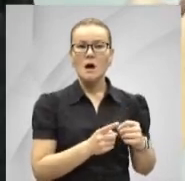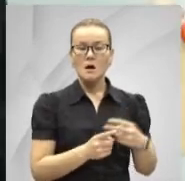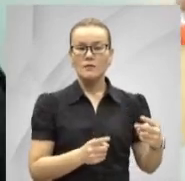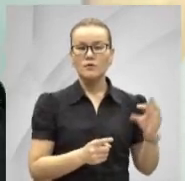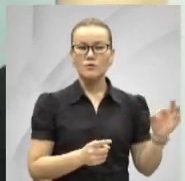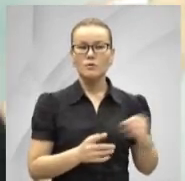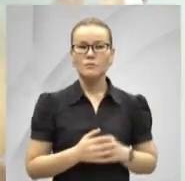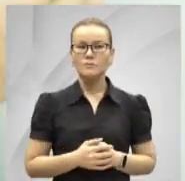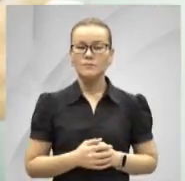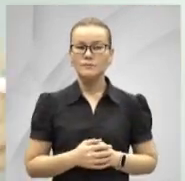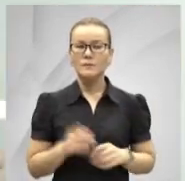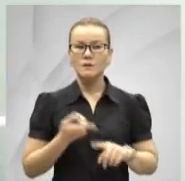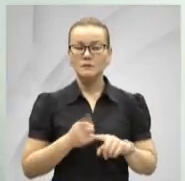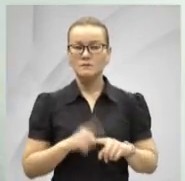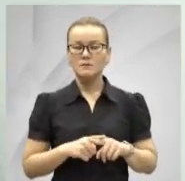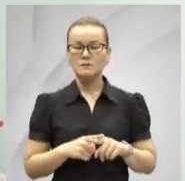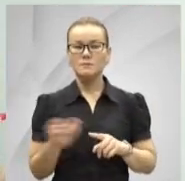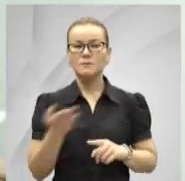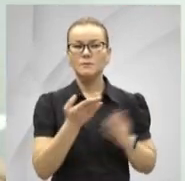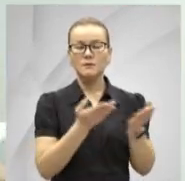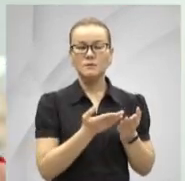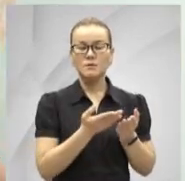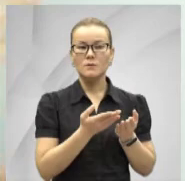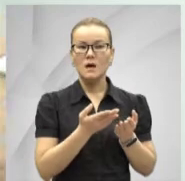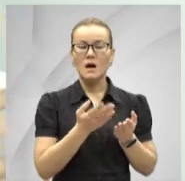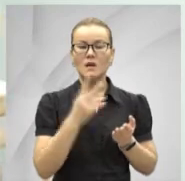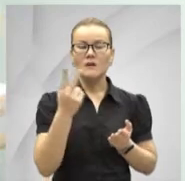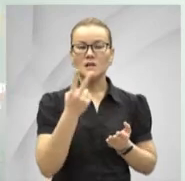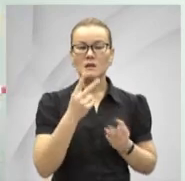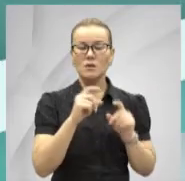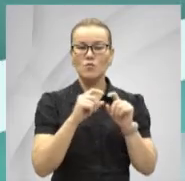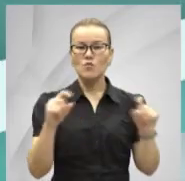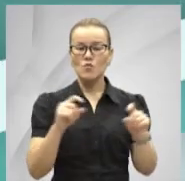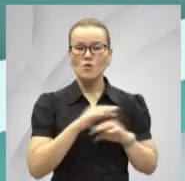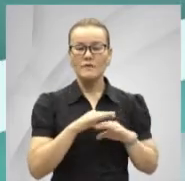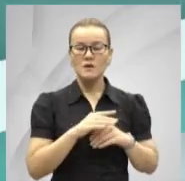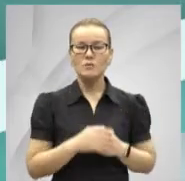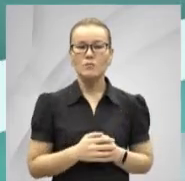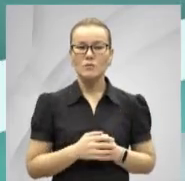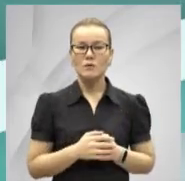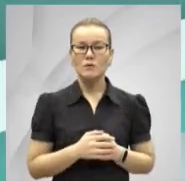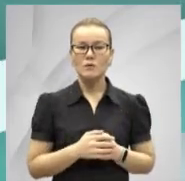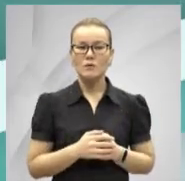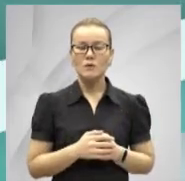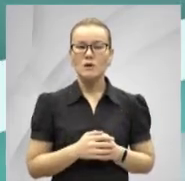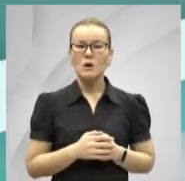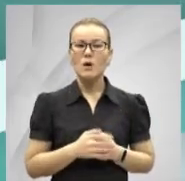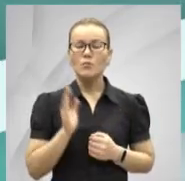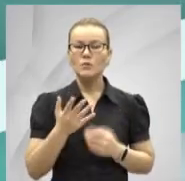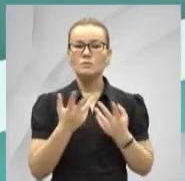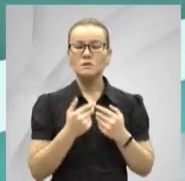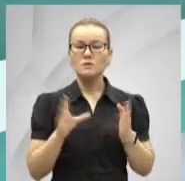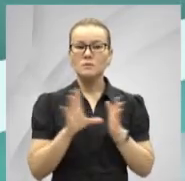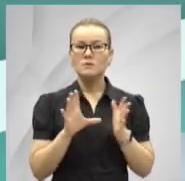нулю. Это приведенное квадратное уравнение, и мы можем решить его при помощи